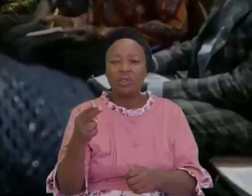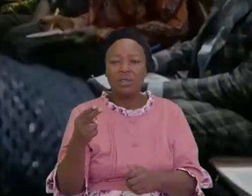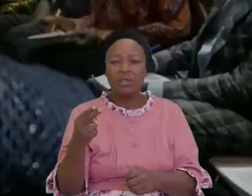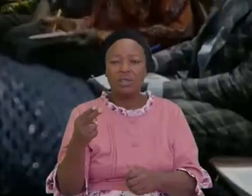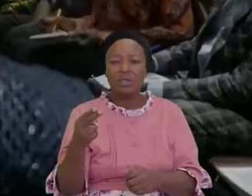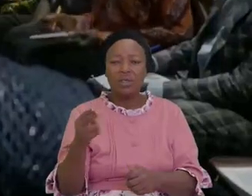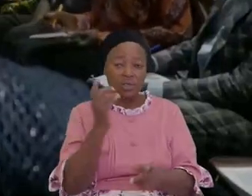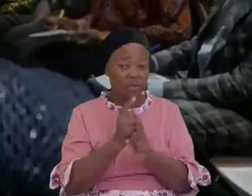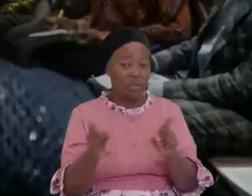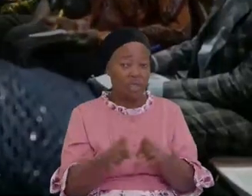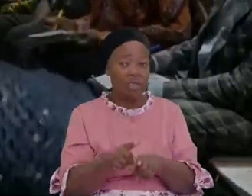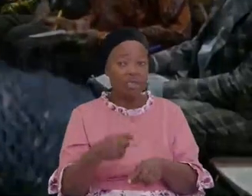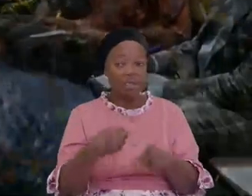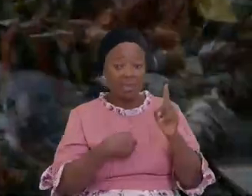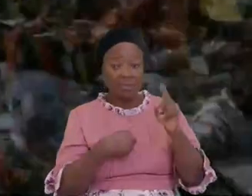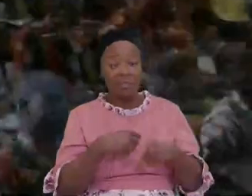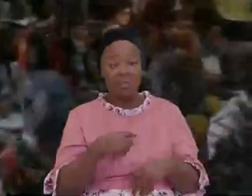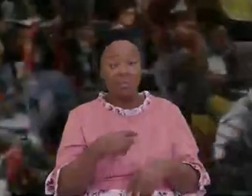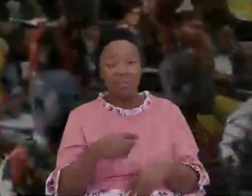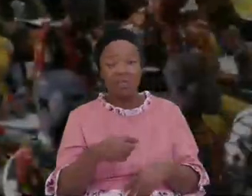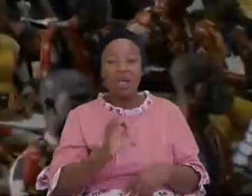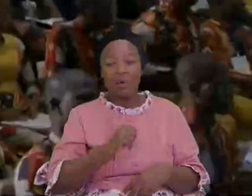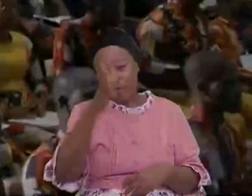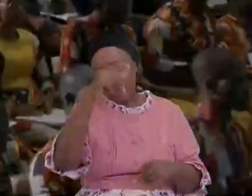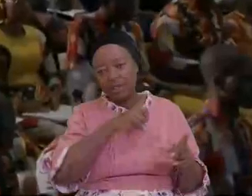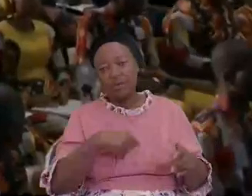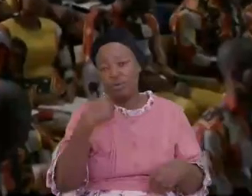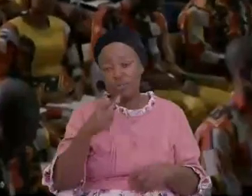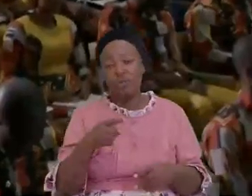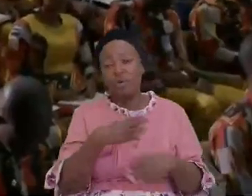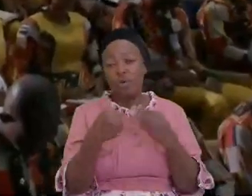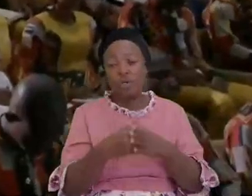Comme nous avons dit à nos jeunes, montez plus haut.